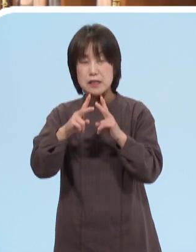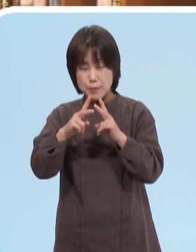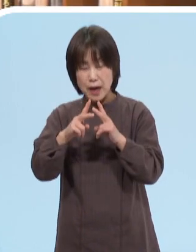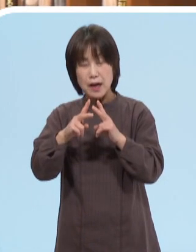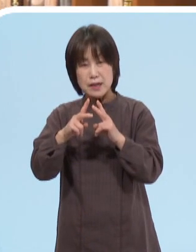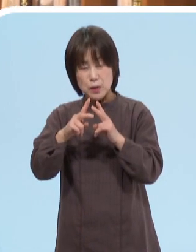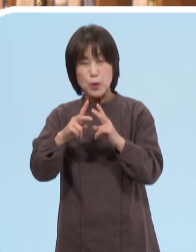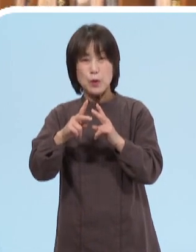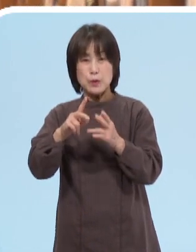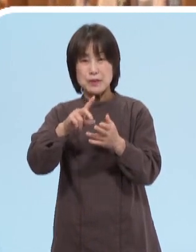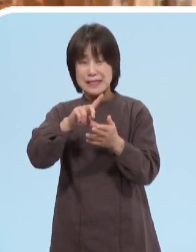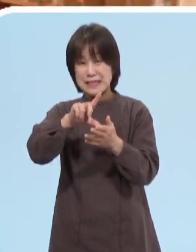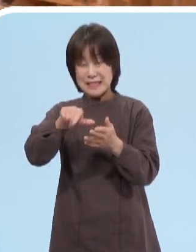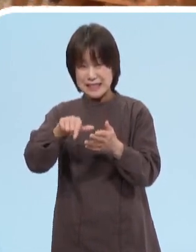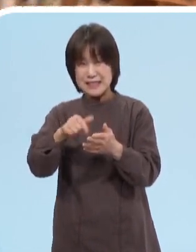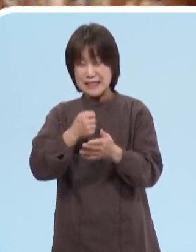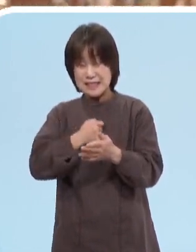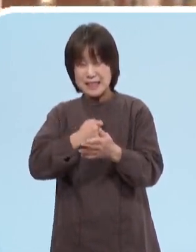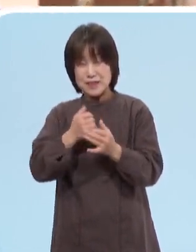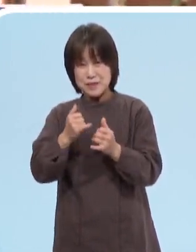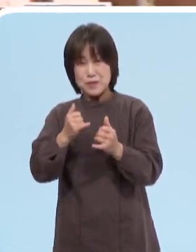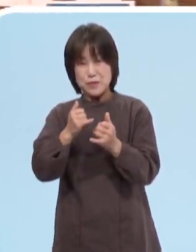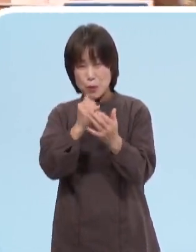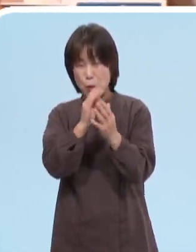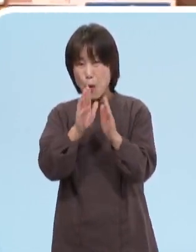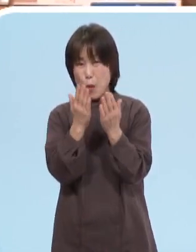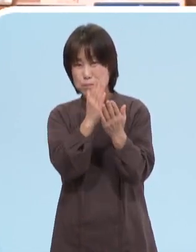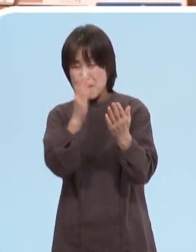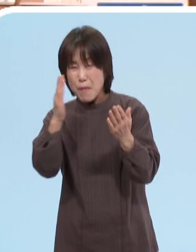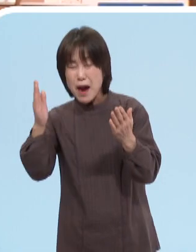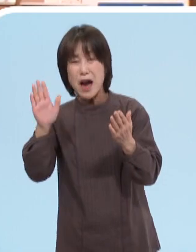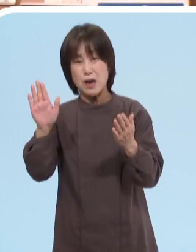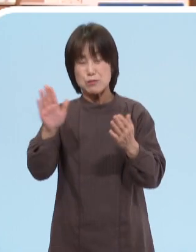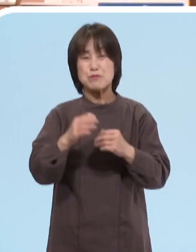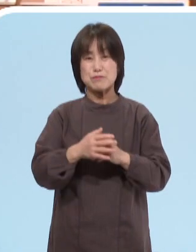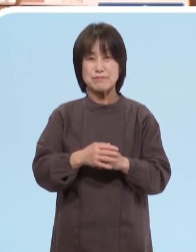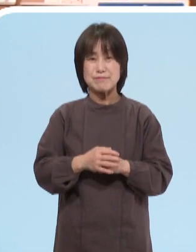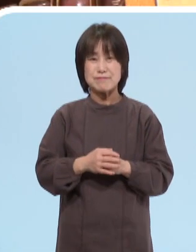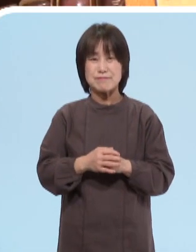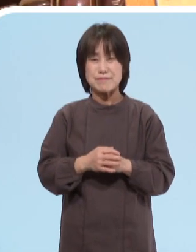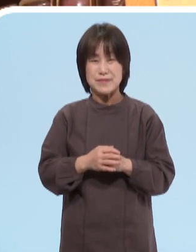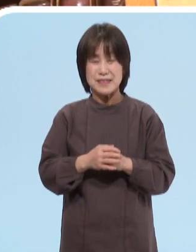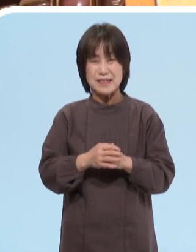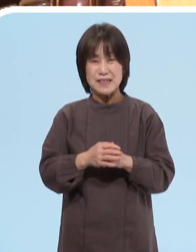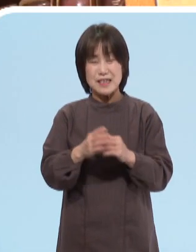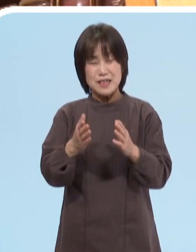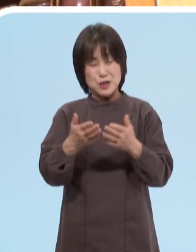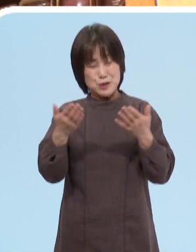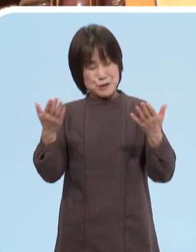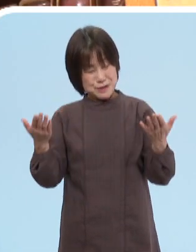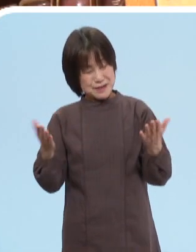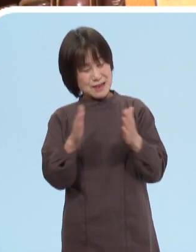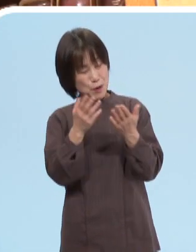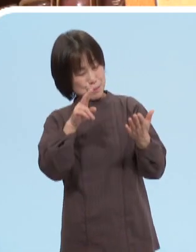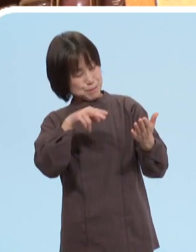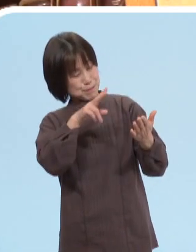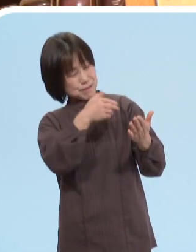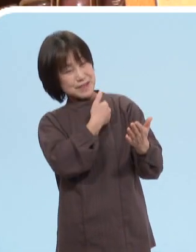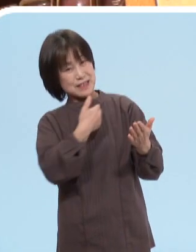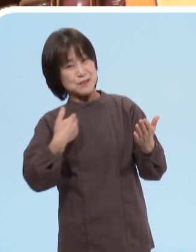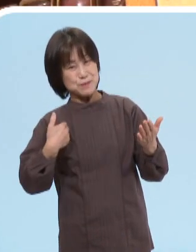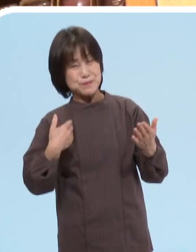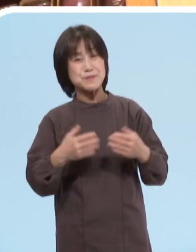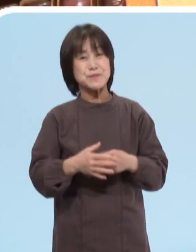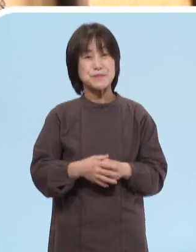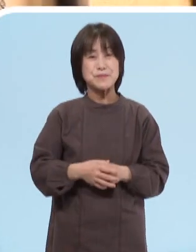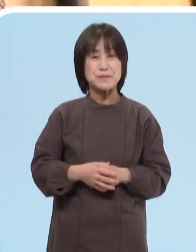の著書を手に取って読める図書室も充実。時間を忘れて一日中文学の世界に浸ることのでき